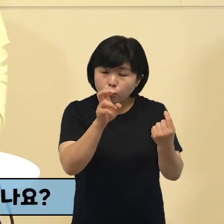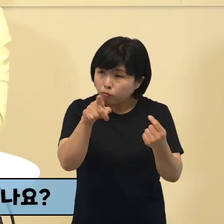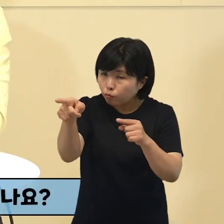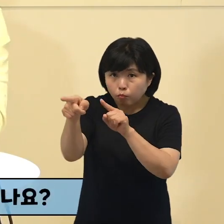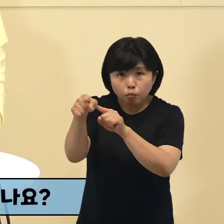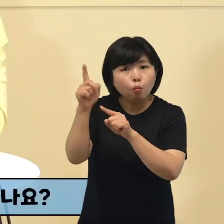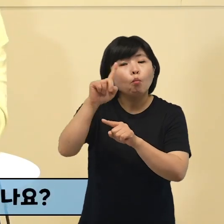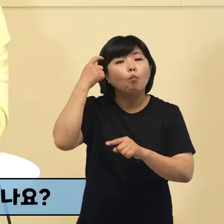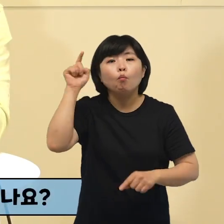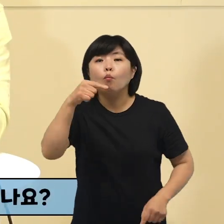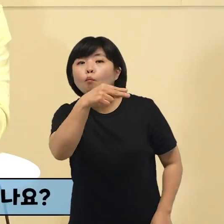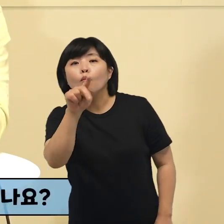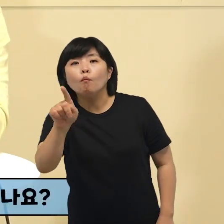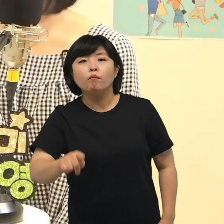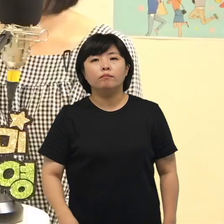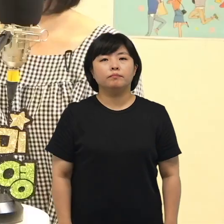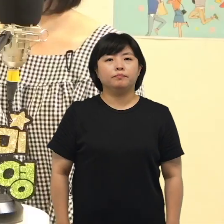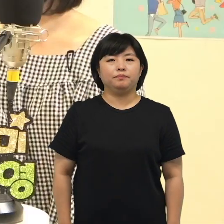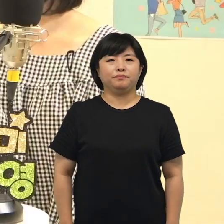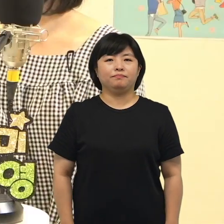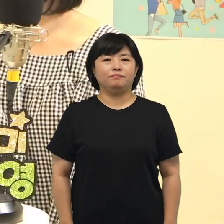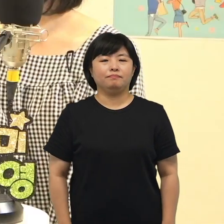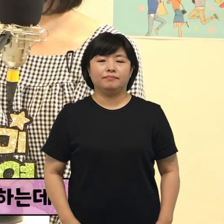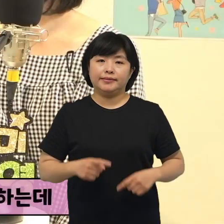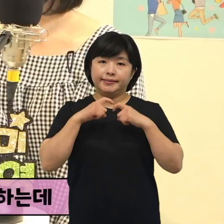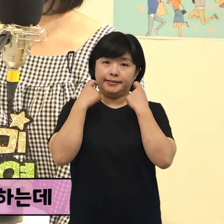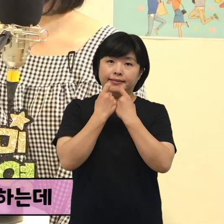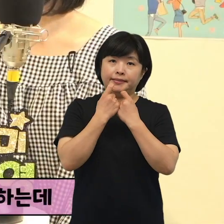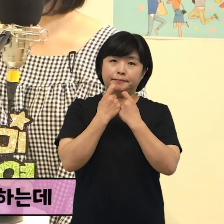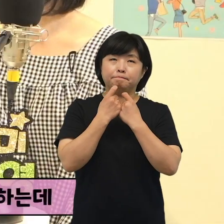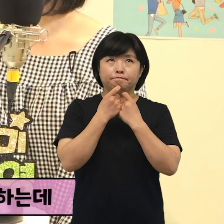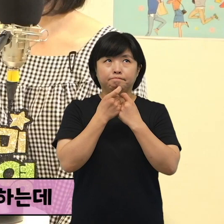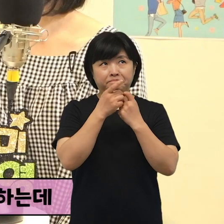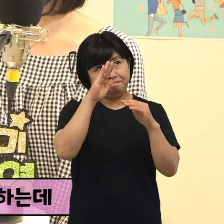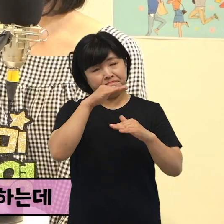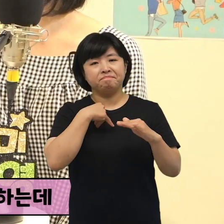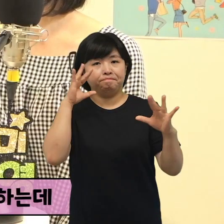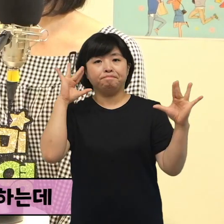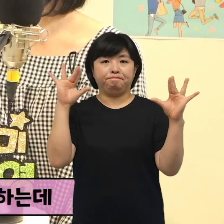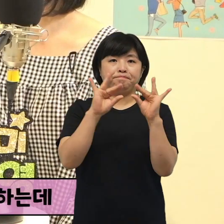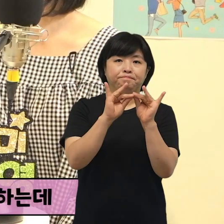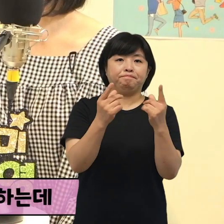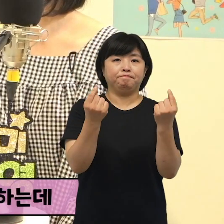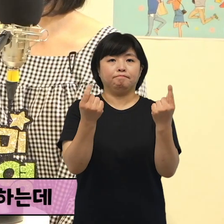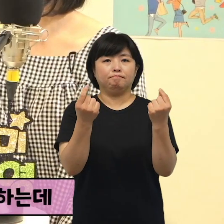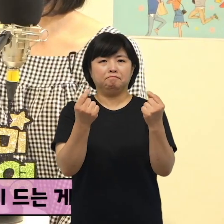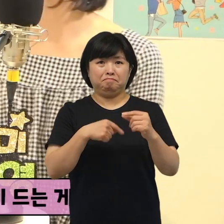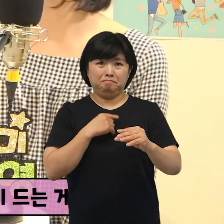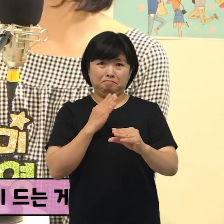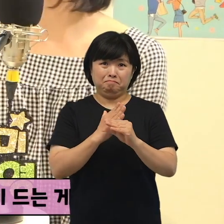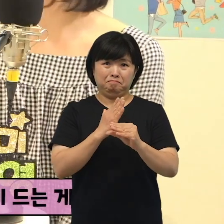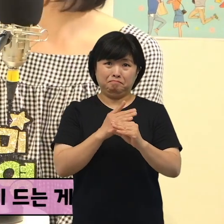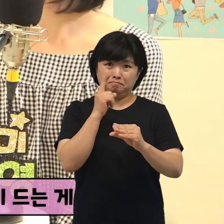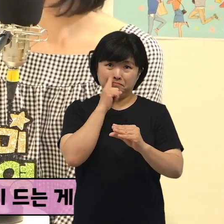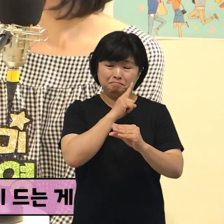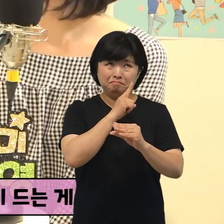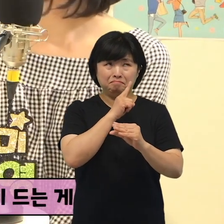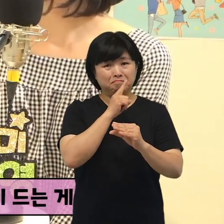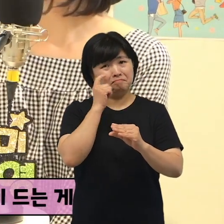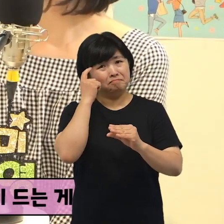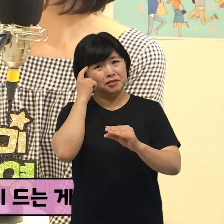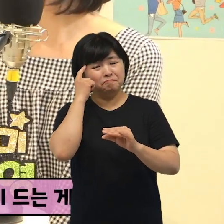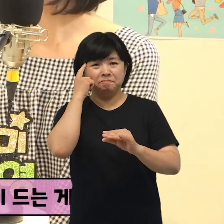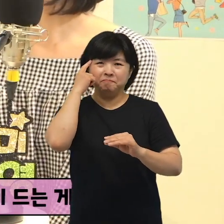혹시 재영님은 어떻게 생각하시나요? 네. 저도 개인적이다라는 거는 이제 공감을 하는데 이기적인 게